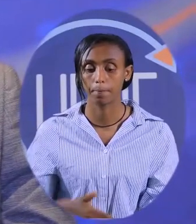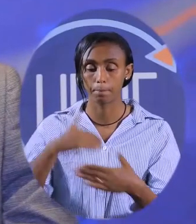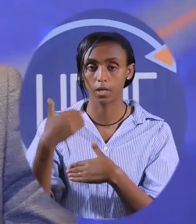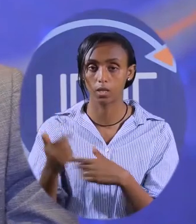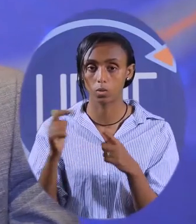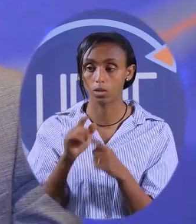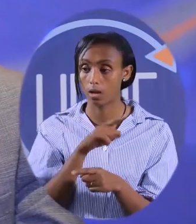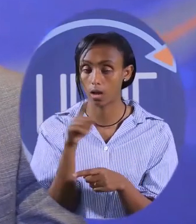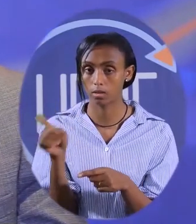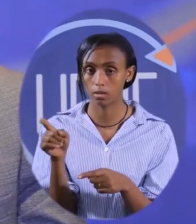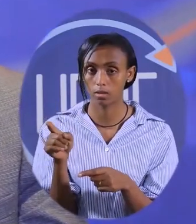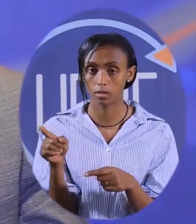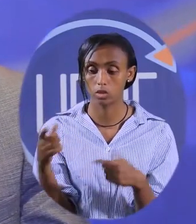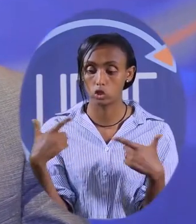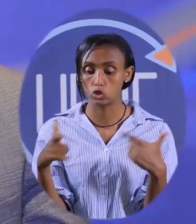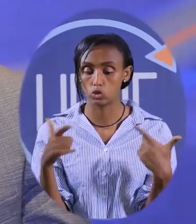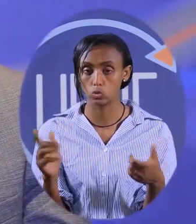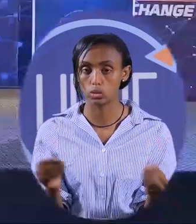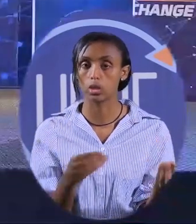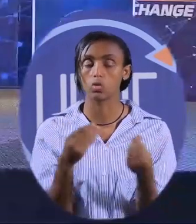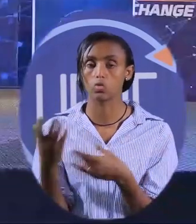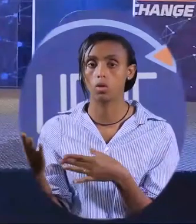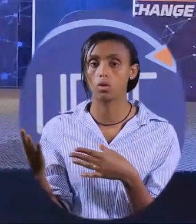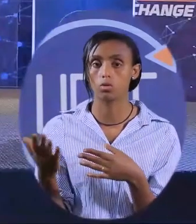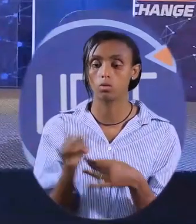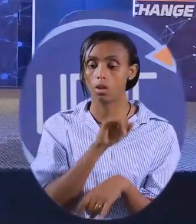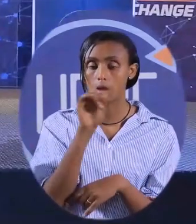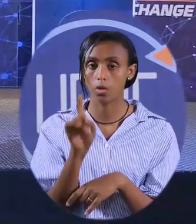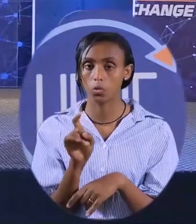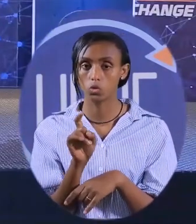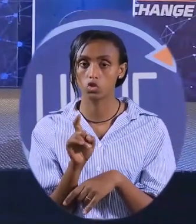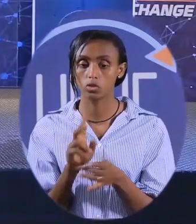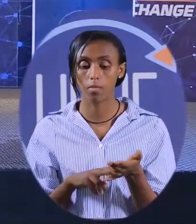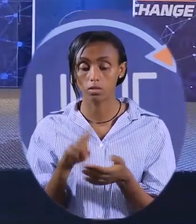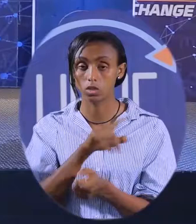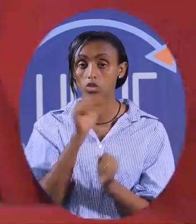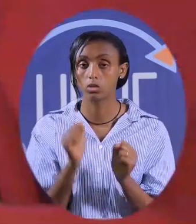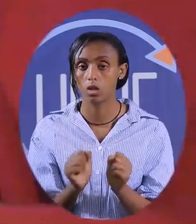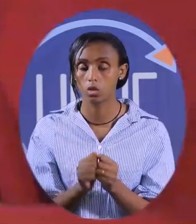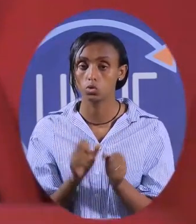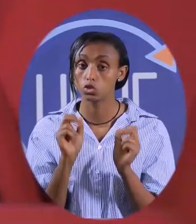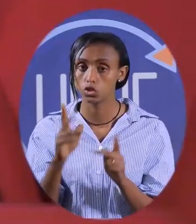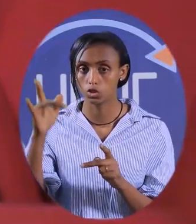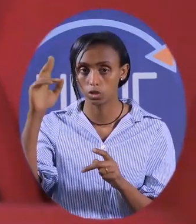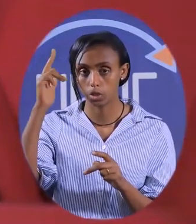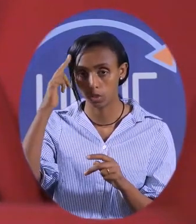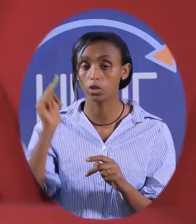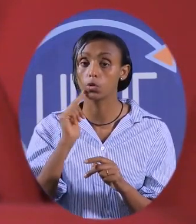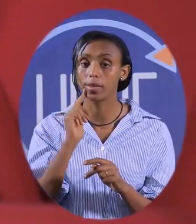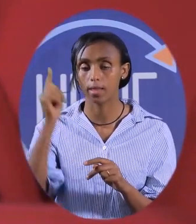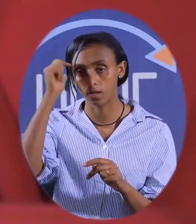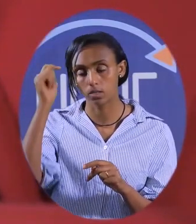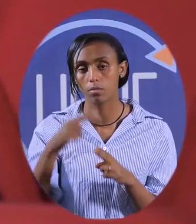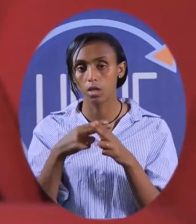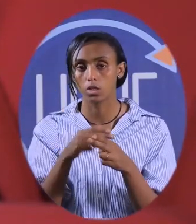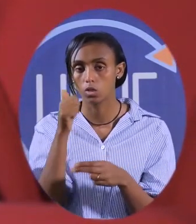በቀጣይ ወደ እናንተ እድሉን እሰጣችኋለሁኝ፣ ጥያቄዎችን ማንሳት ትችላላችሁ። እሺ። ህይወት ታደሰ እባላለሁ።